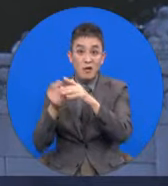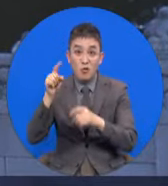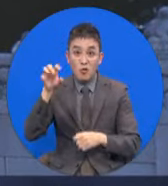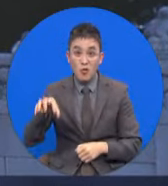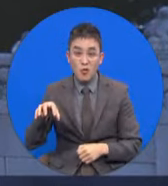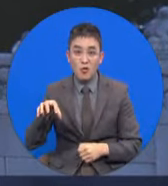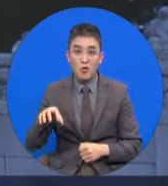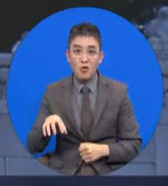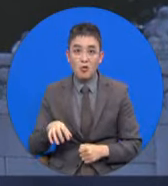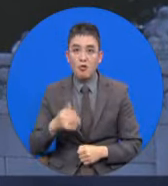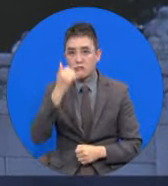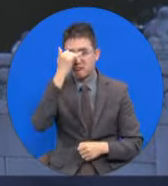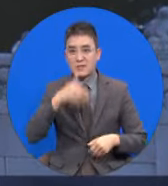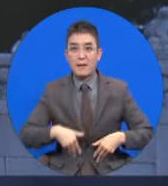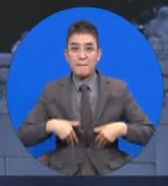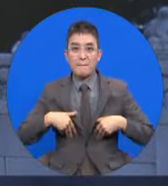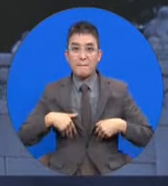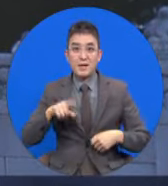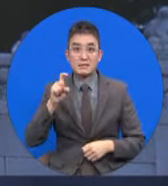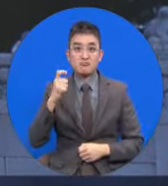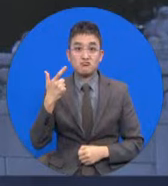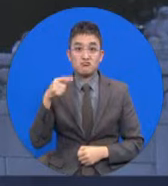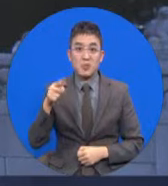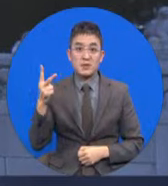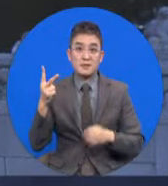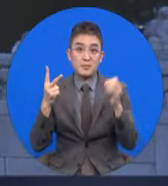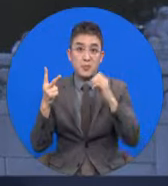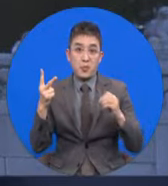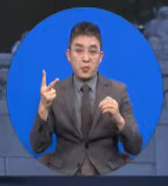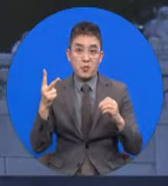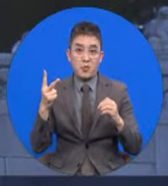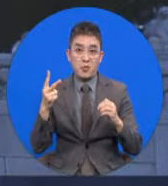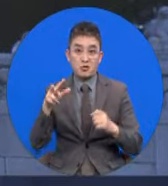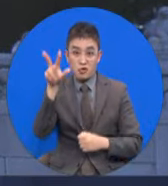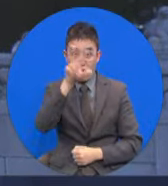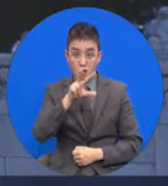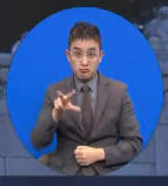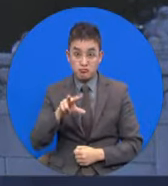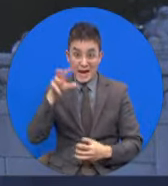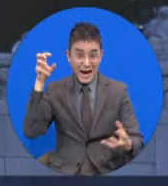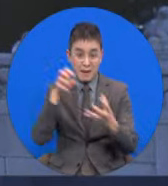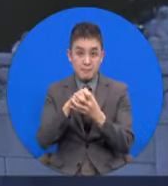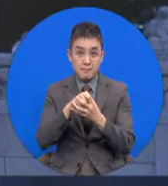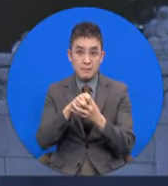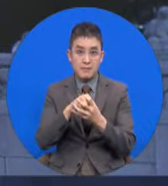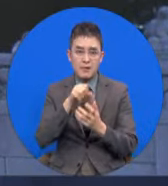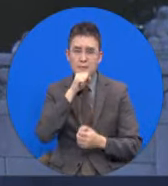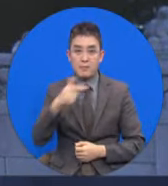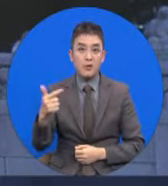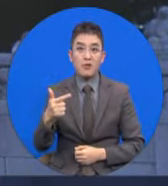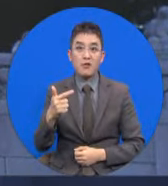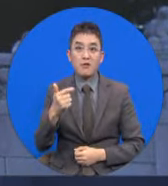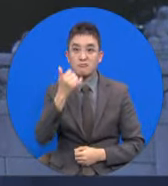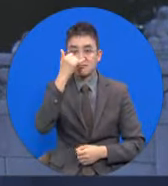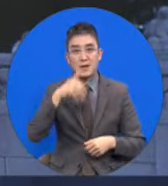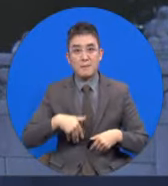지금 시점 기준으로 충남이 16.2%로 전국 중에서 가장 높은 투표율을 기록하고